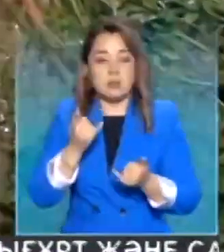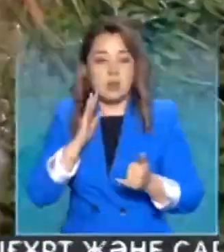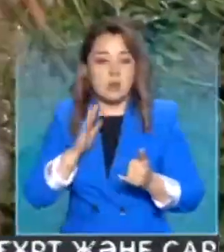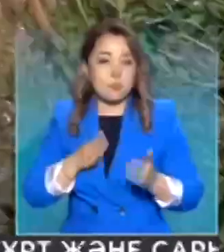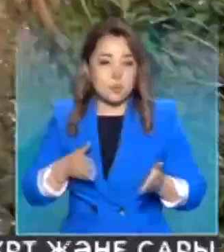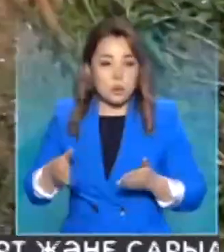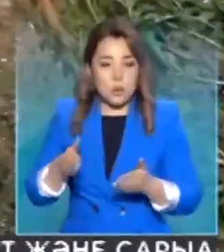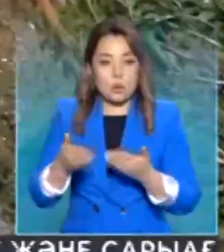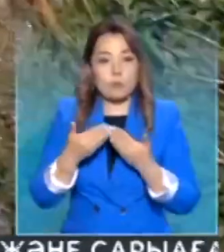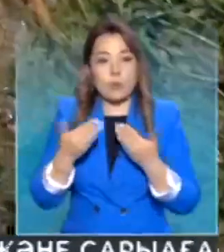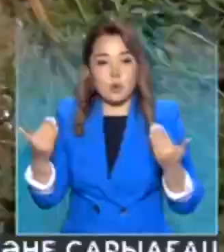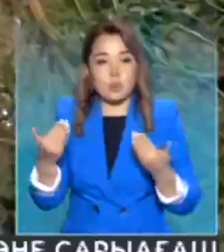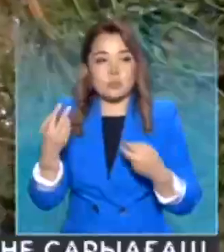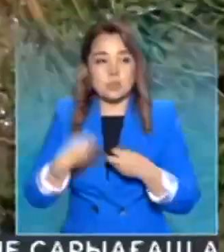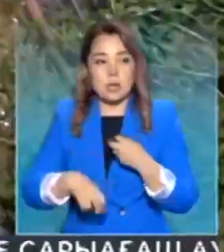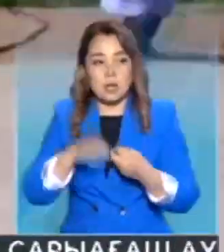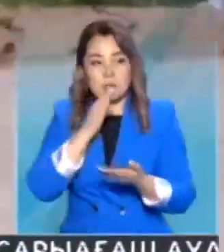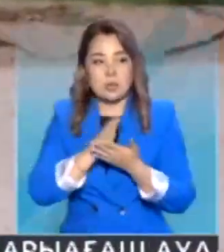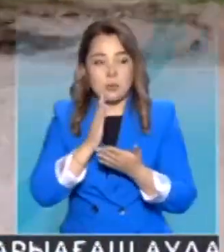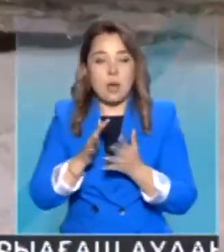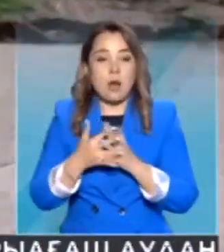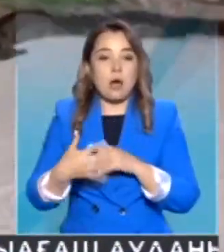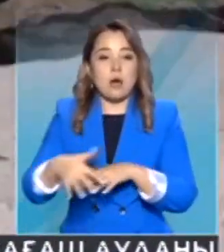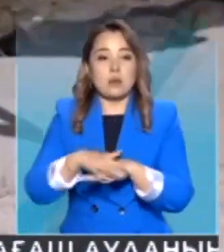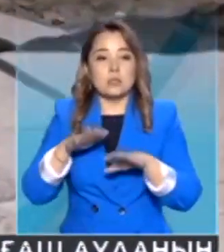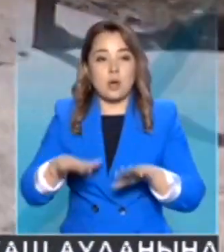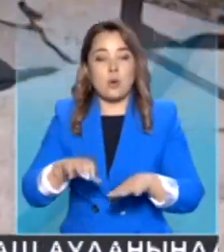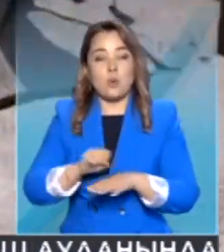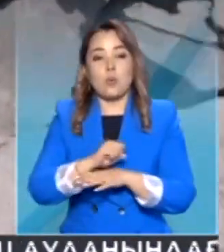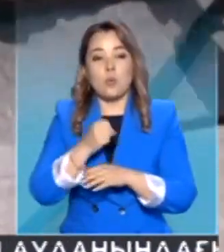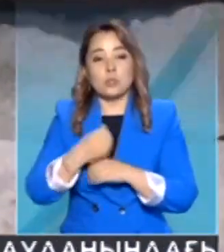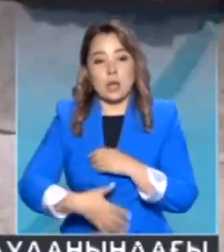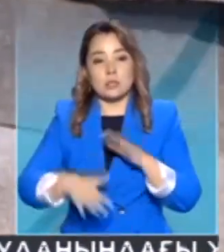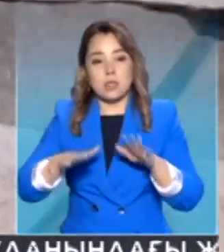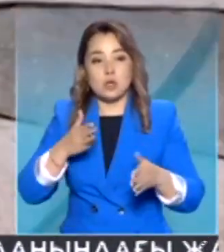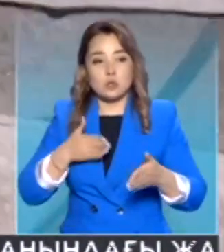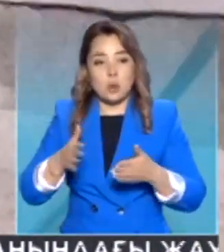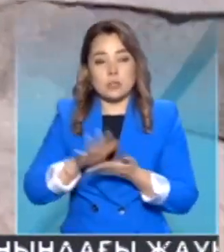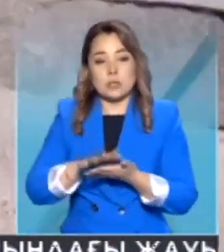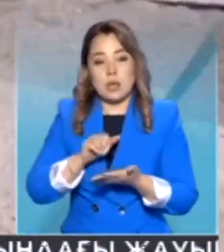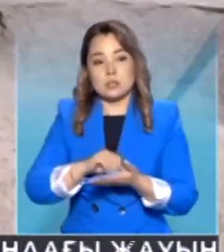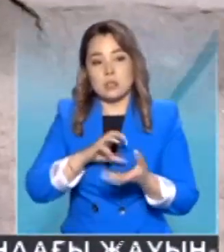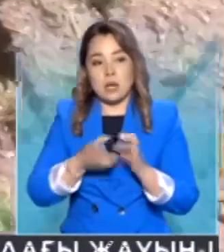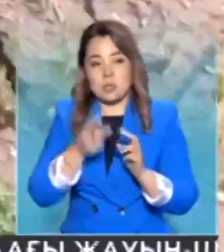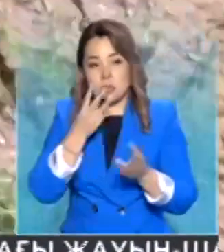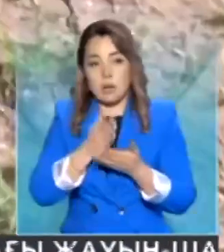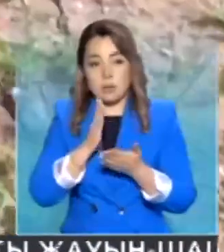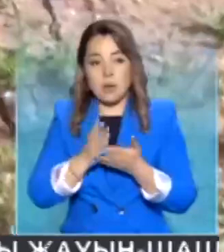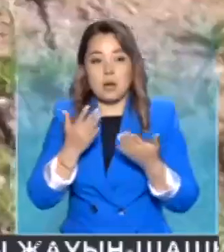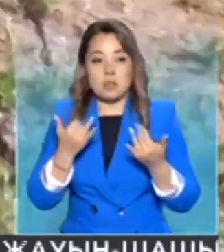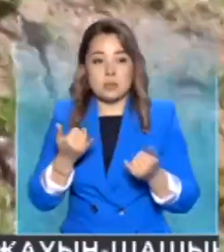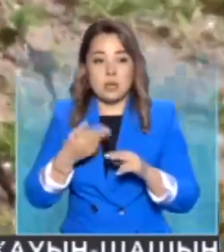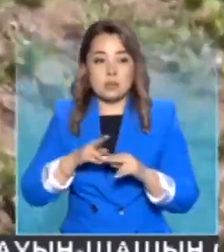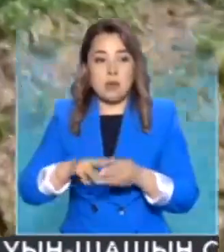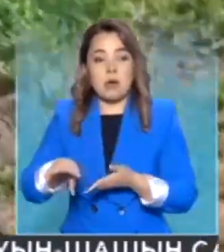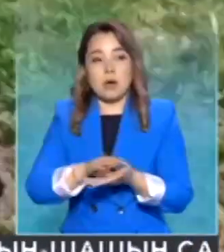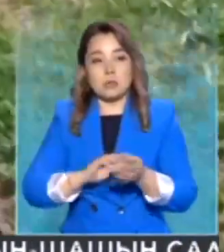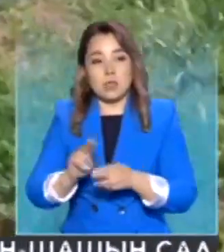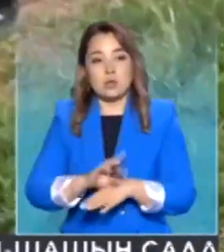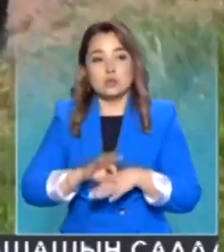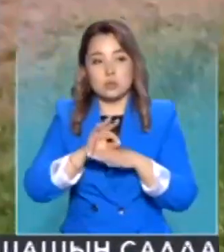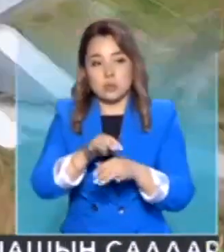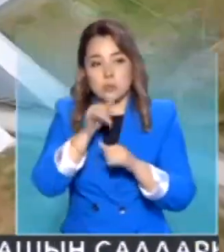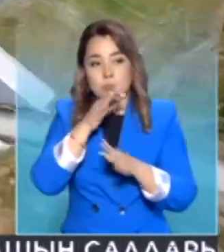реттегіш бөгетін бұзып кетті. Онымен қоймай ауылды орталықпен жалғайтын жол да жарамсыз күйге түсті. Қазір оларды қайта